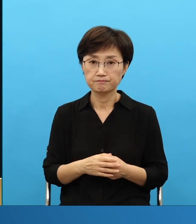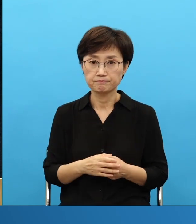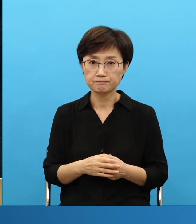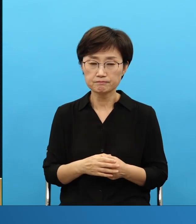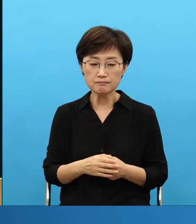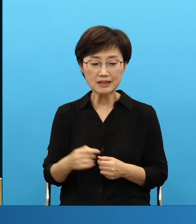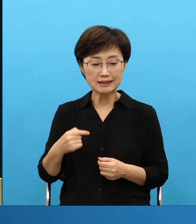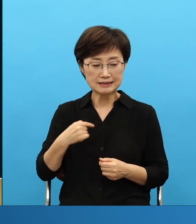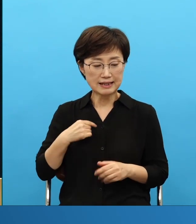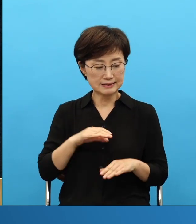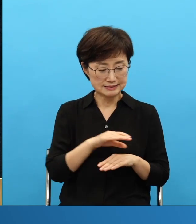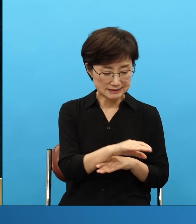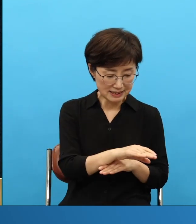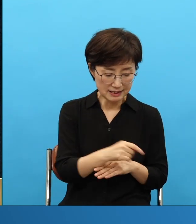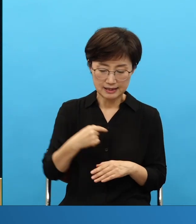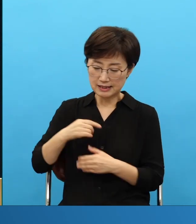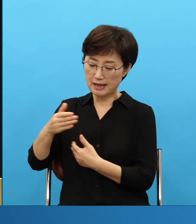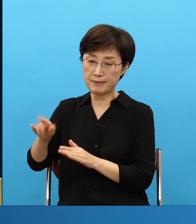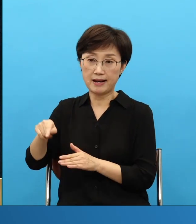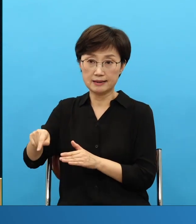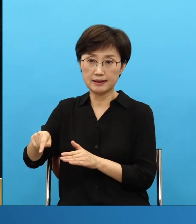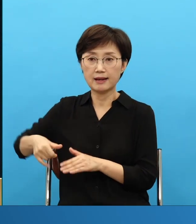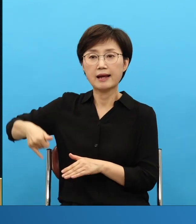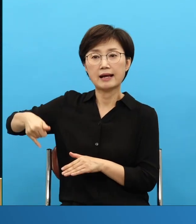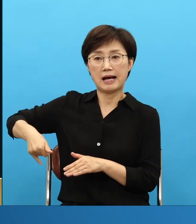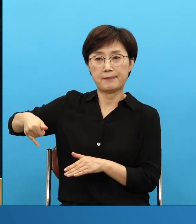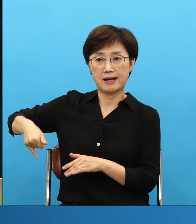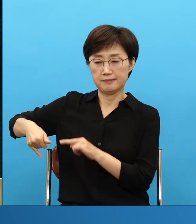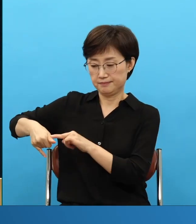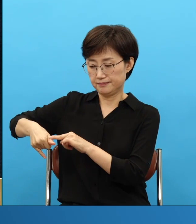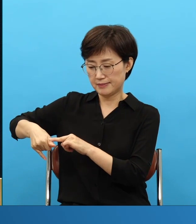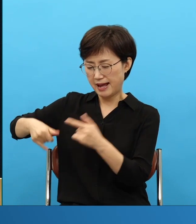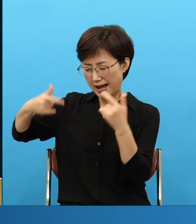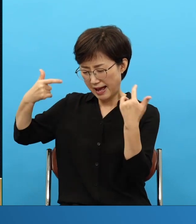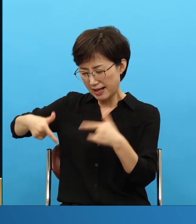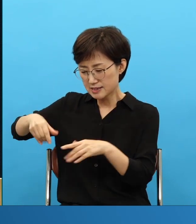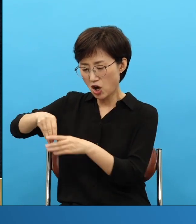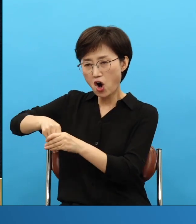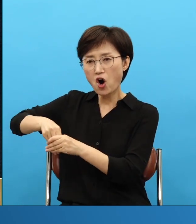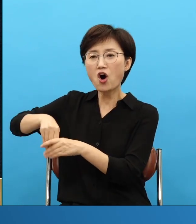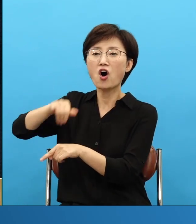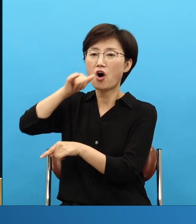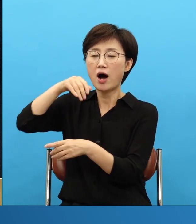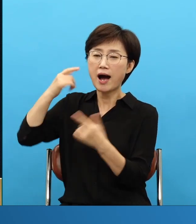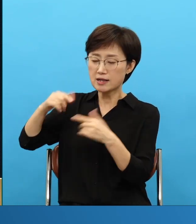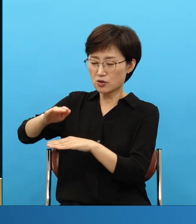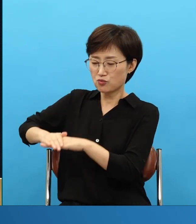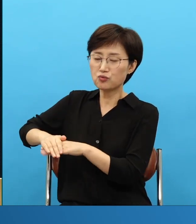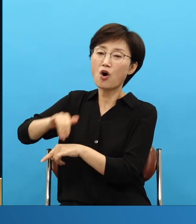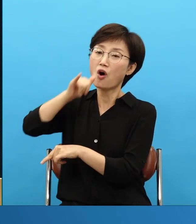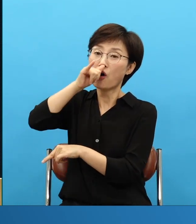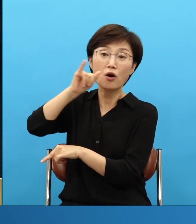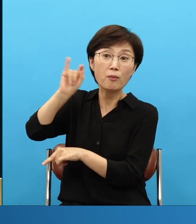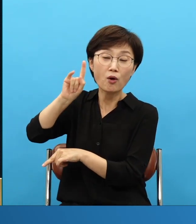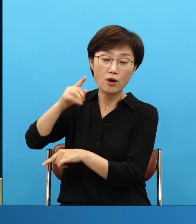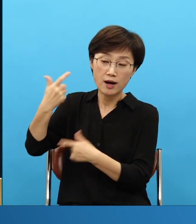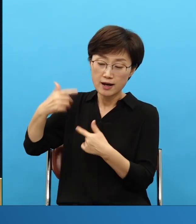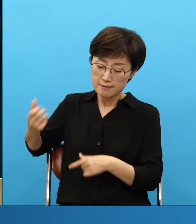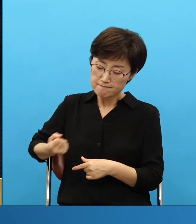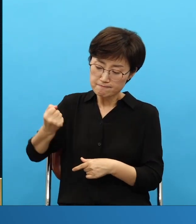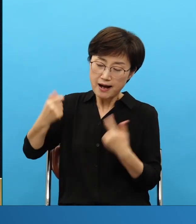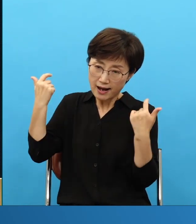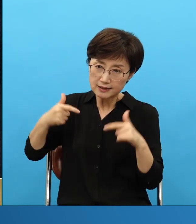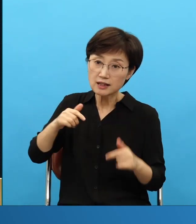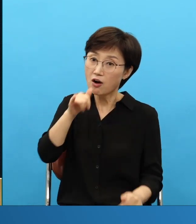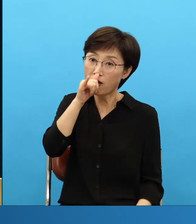방이라든지 차에 가방에 항상 챙기다는 게 있습니다. So in my room or in my car or where in my bag,